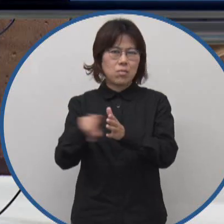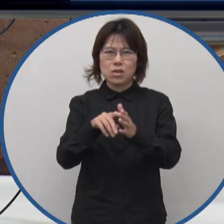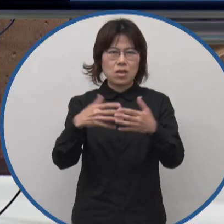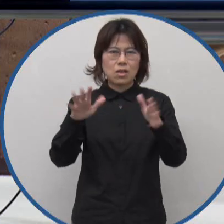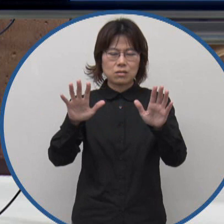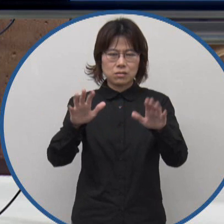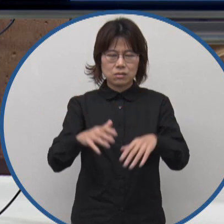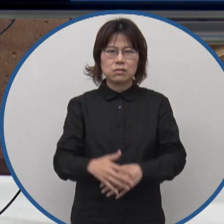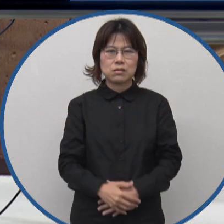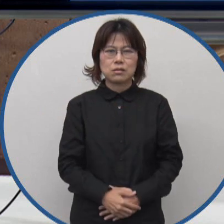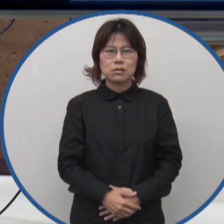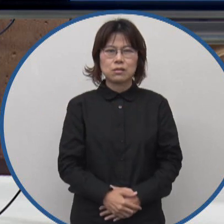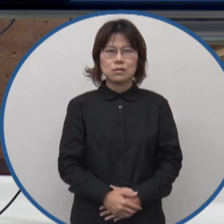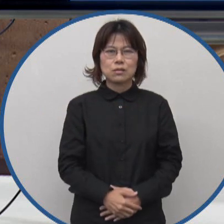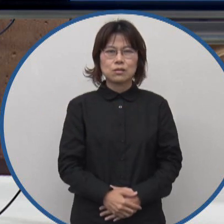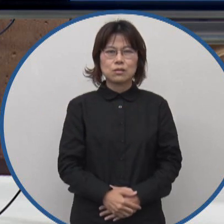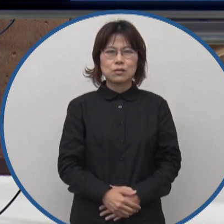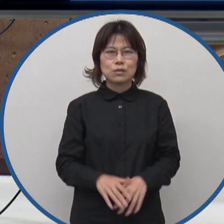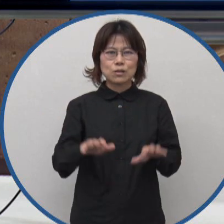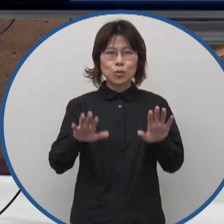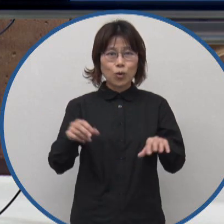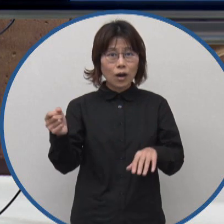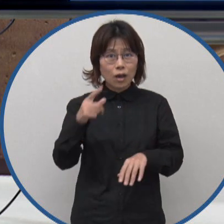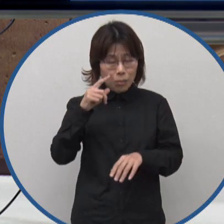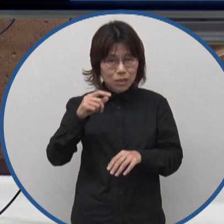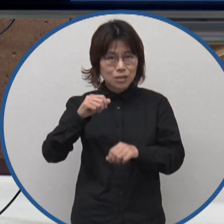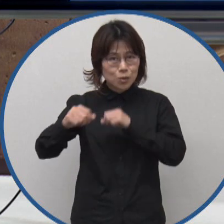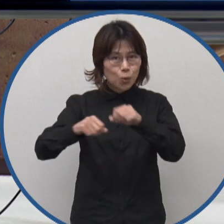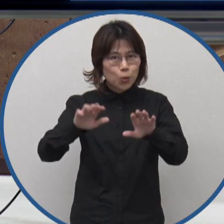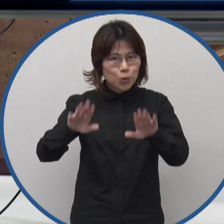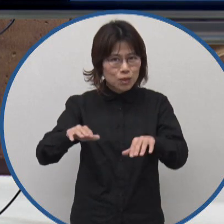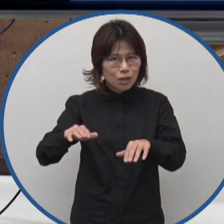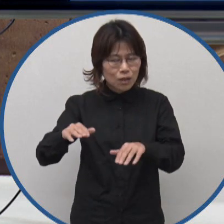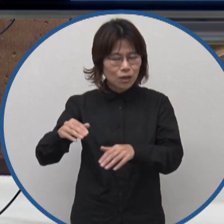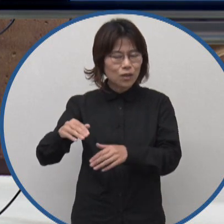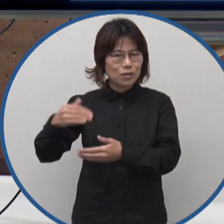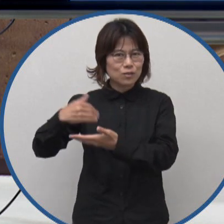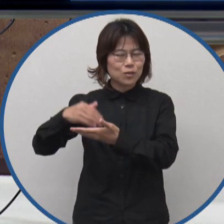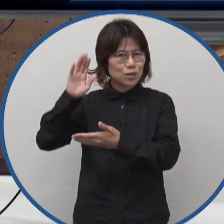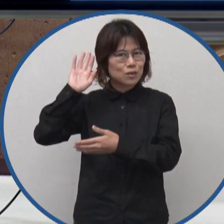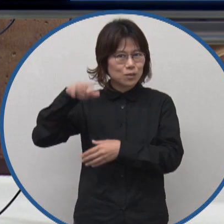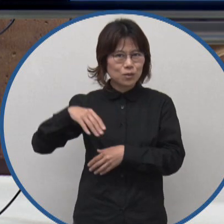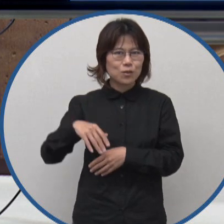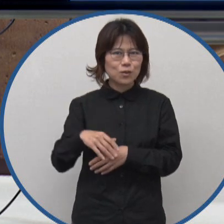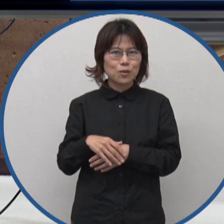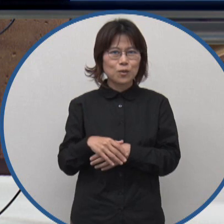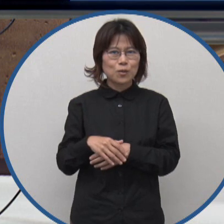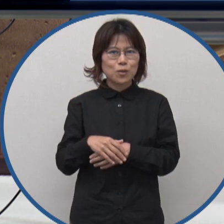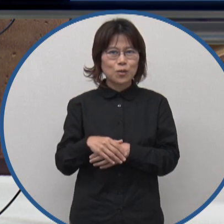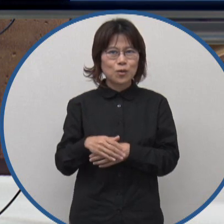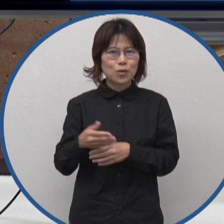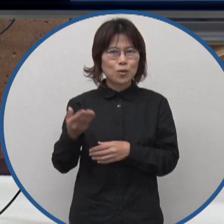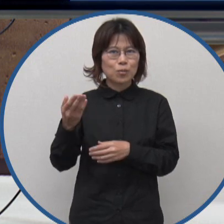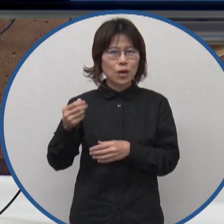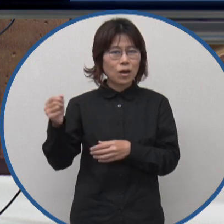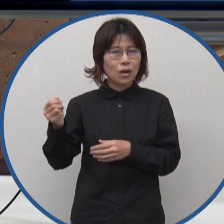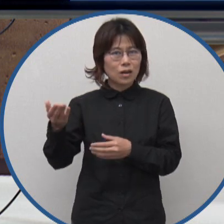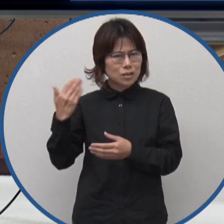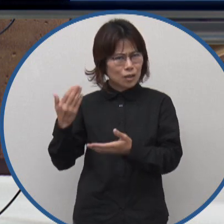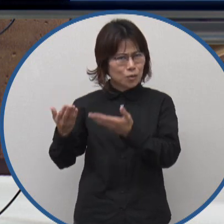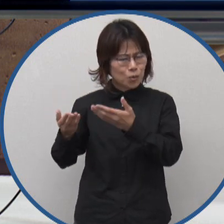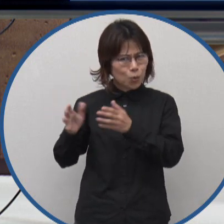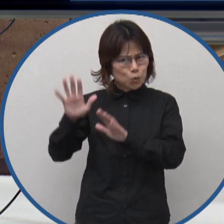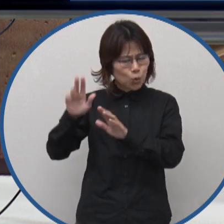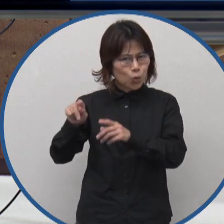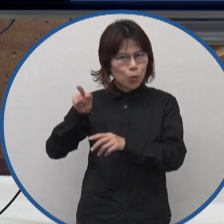わかりました。なんかあの今回はすごい早めに動いたっていうことだったので、なんかその人数ベースで以前の基準よりも早めたのかな